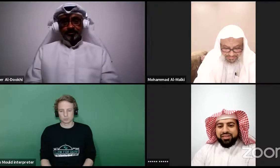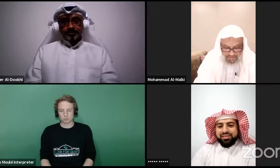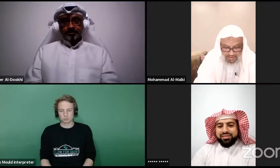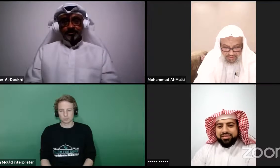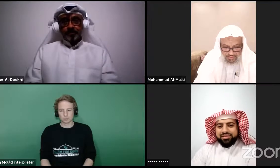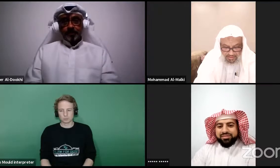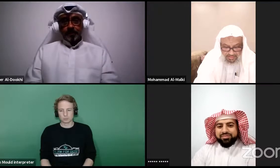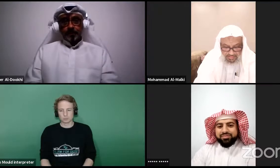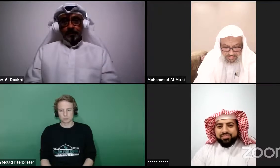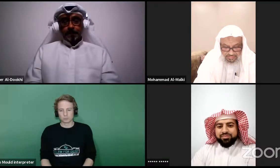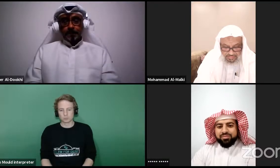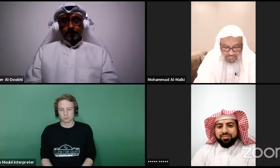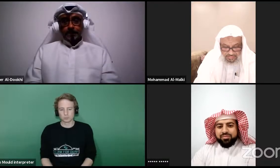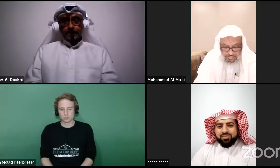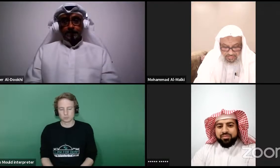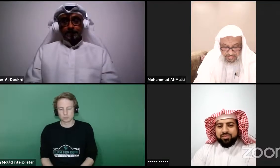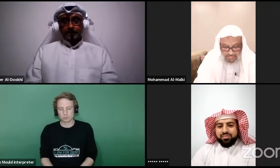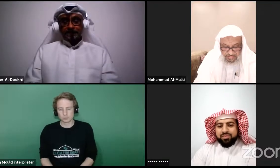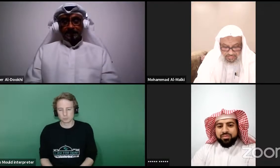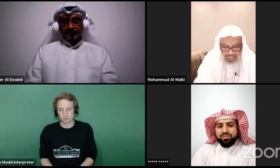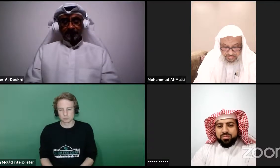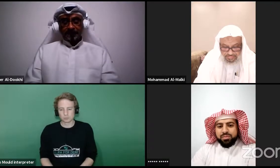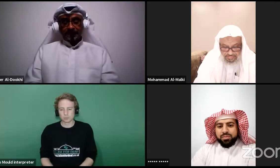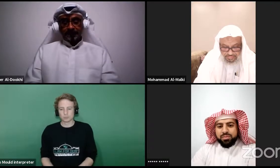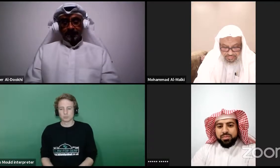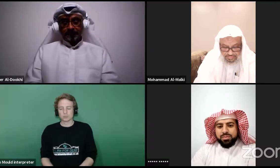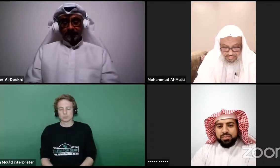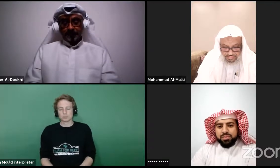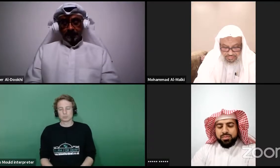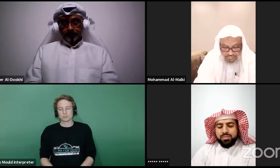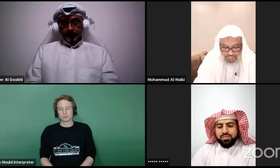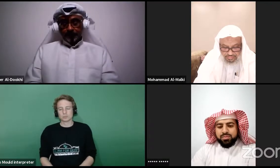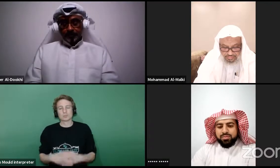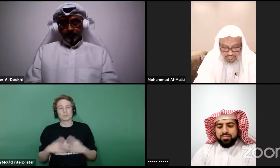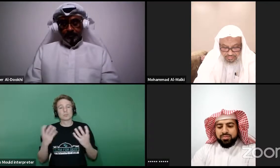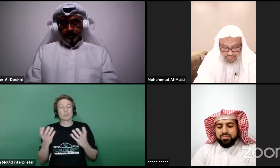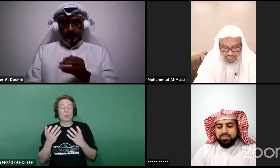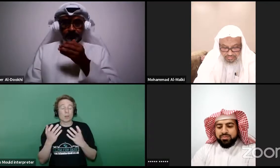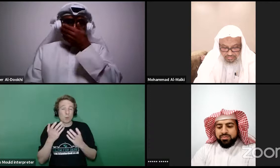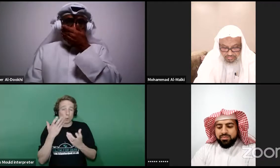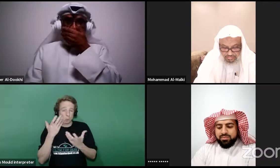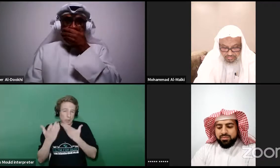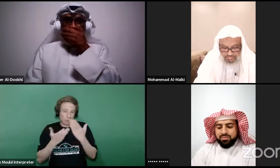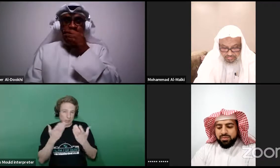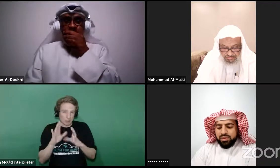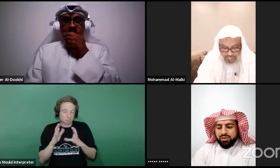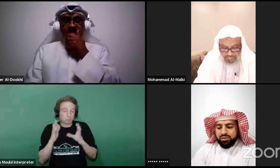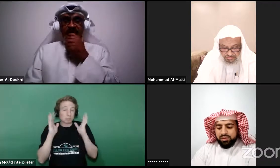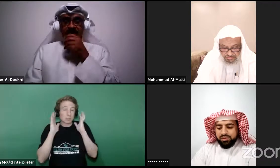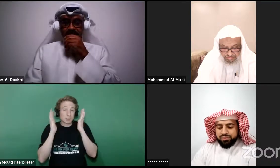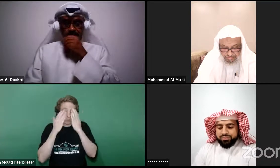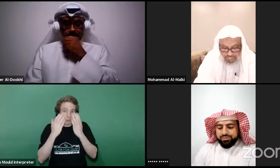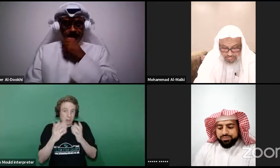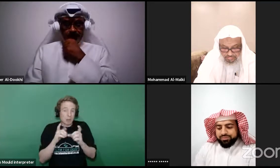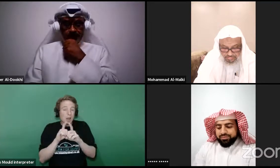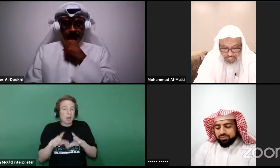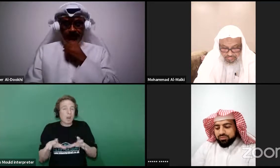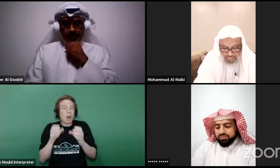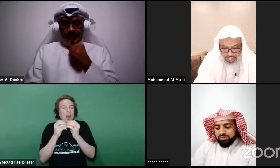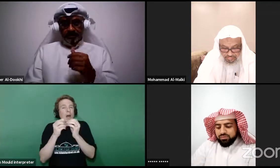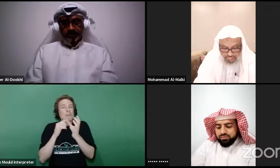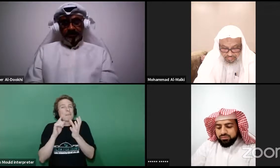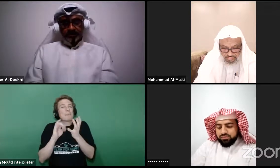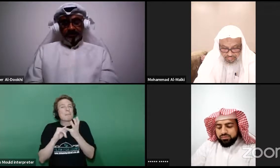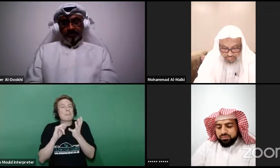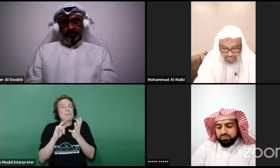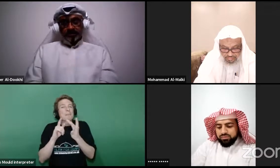So just to quickly return to the narration, so the hypocrite who recites the Qur'an is like basil, whose fragrance is sweet